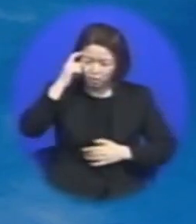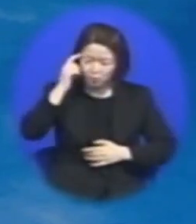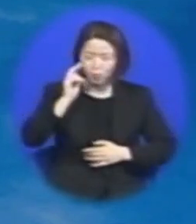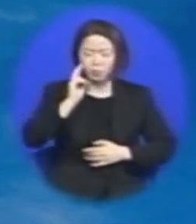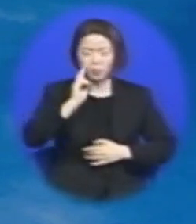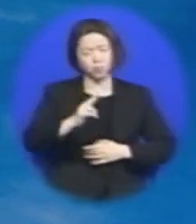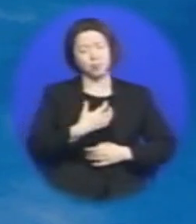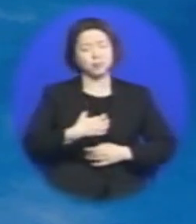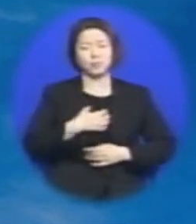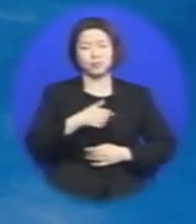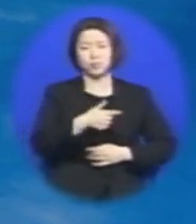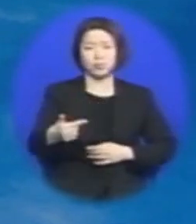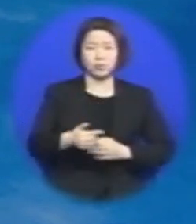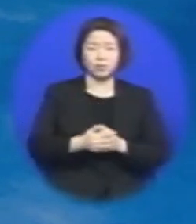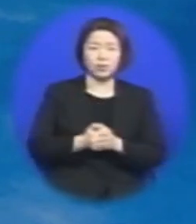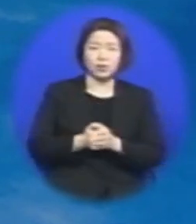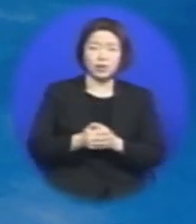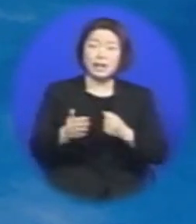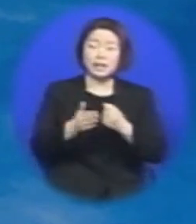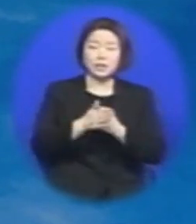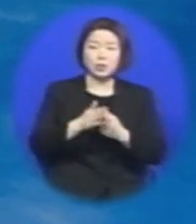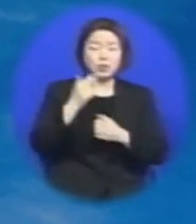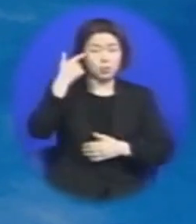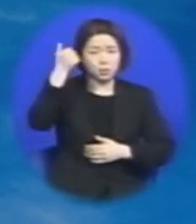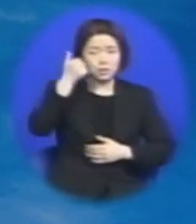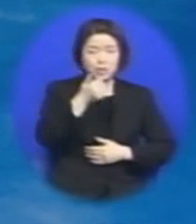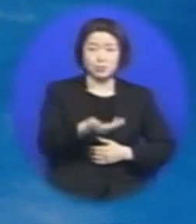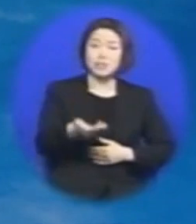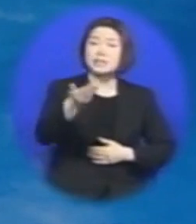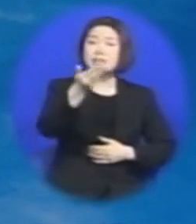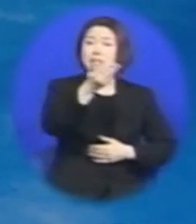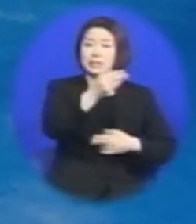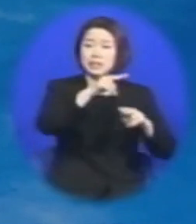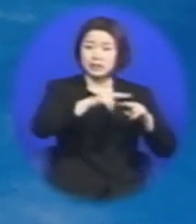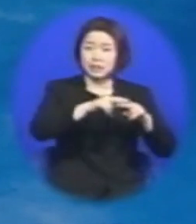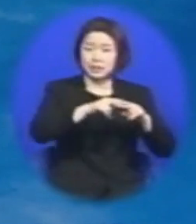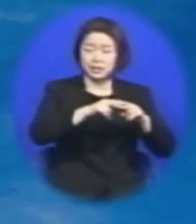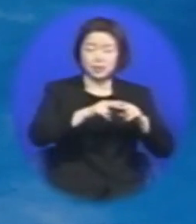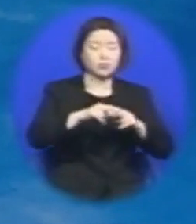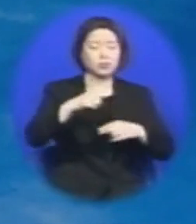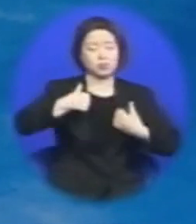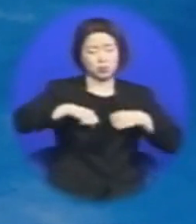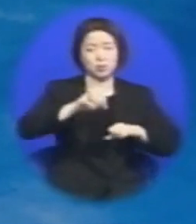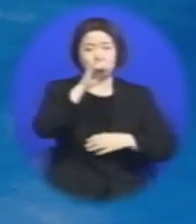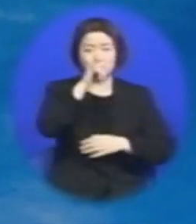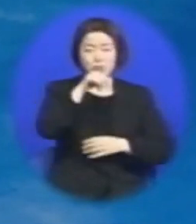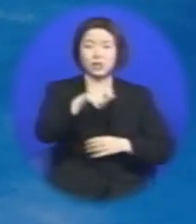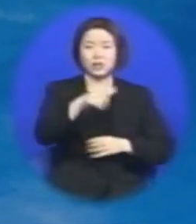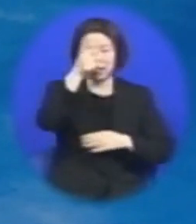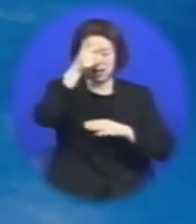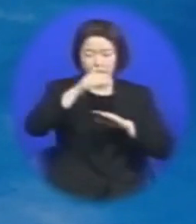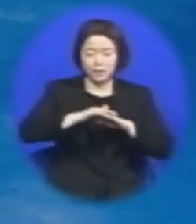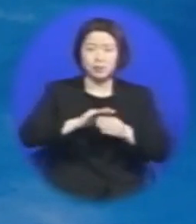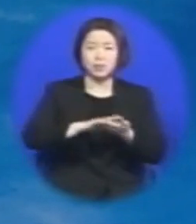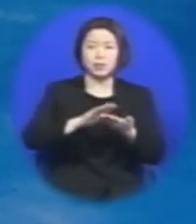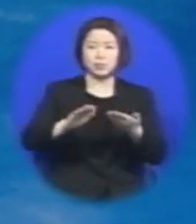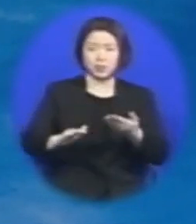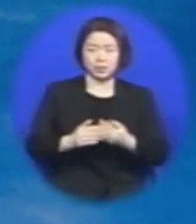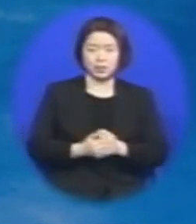것입니다 그래서 그 목사님은 진급을 포기했습니다 이것이 예배입니다